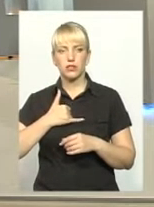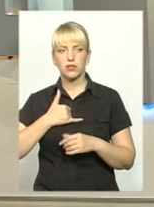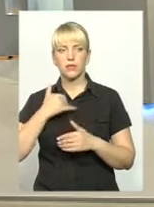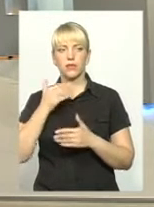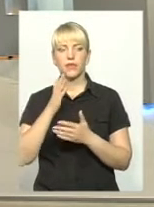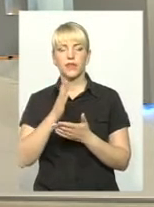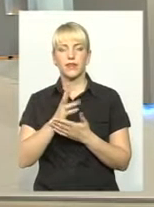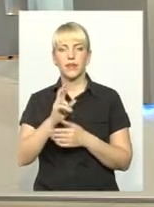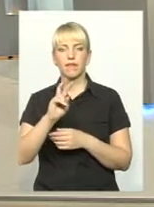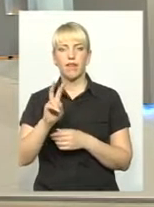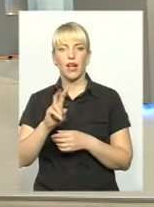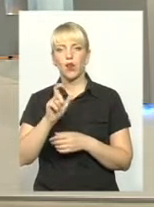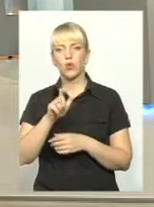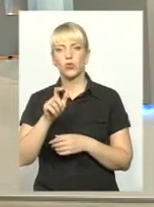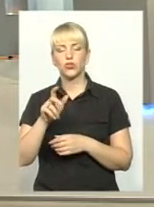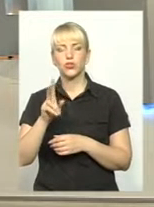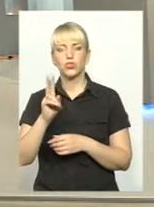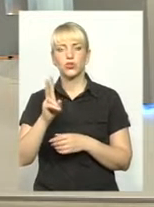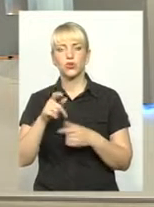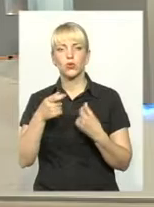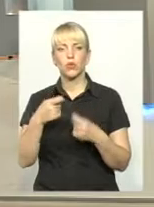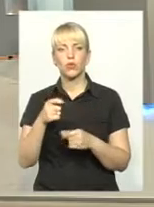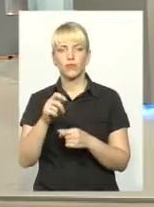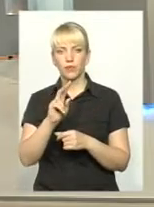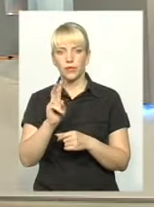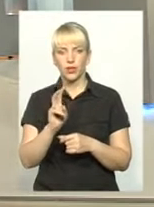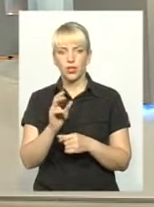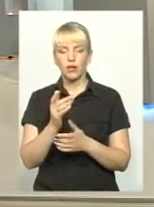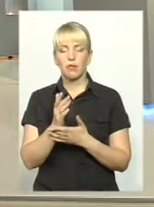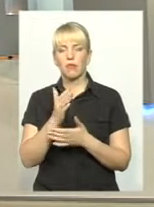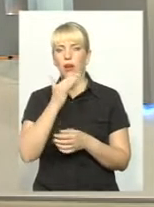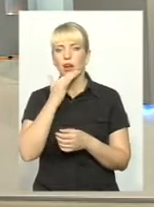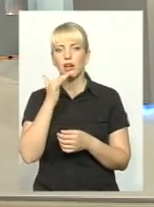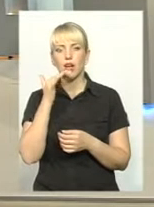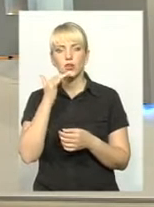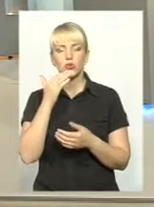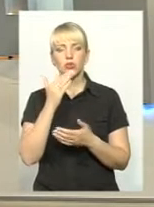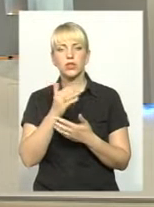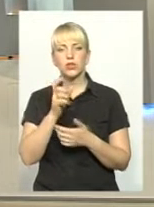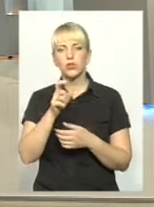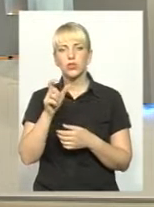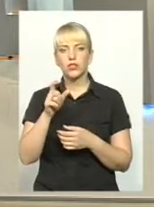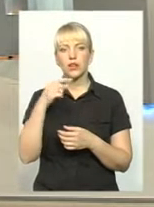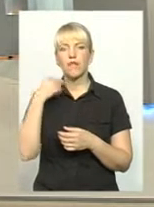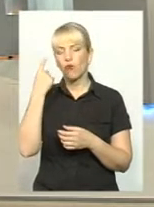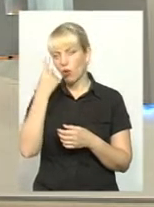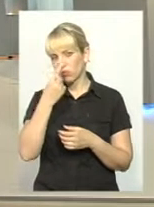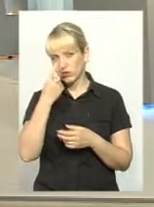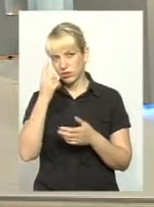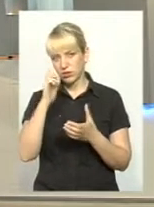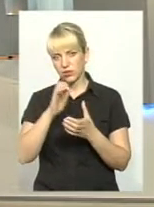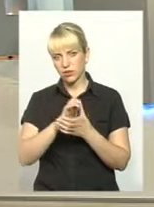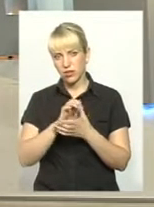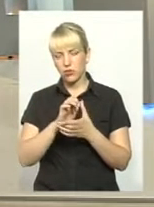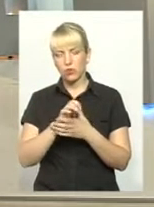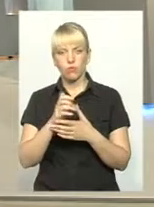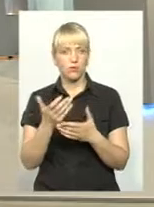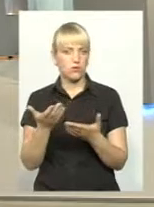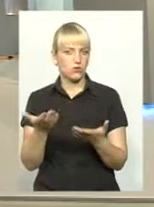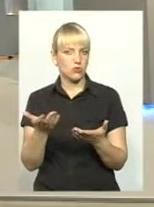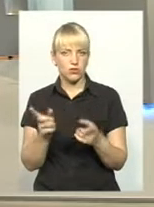є валютчики, які, ну, їх багато людей знають геть в обличчя. Невже це